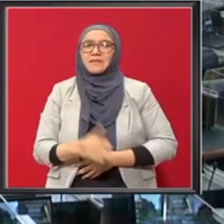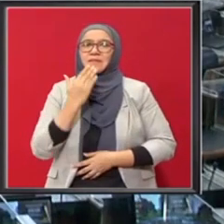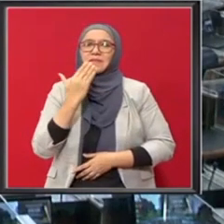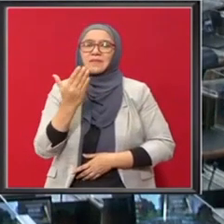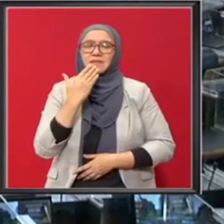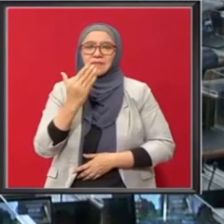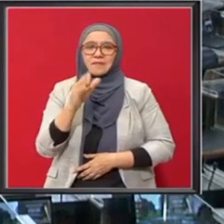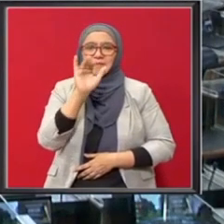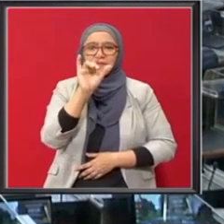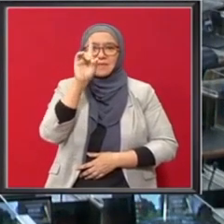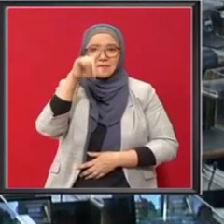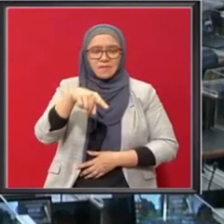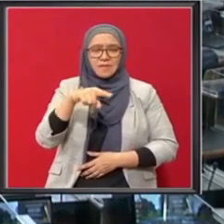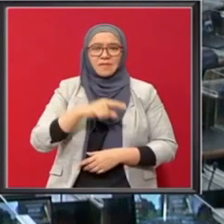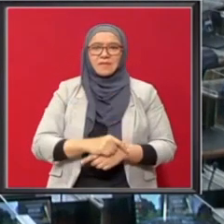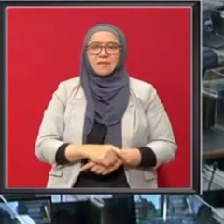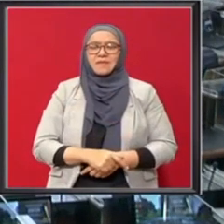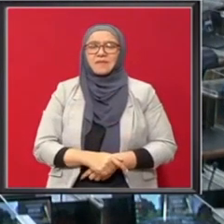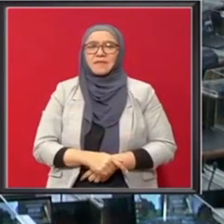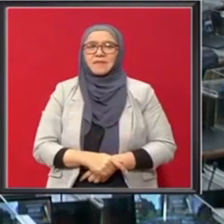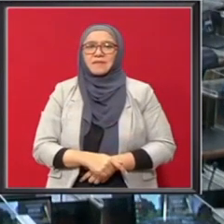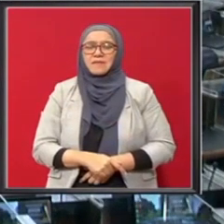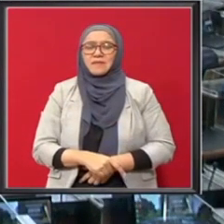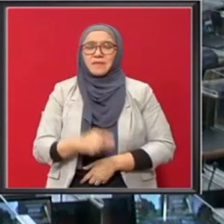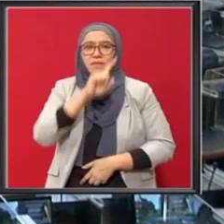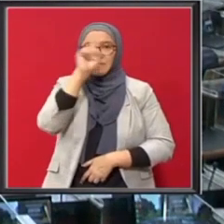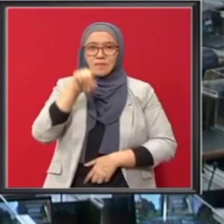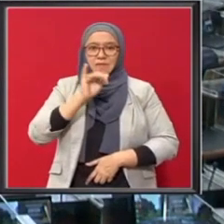Tuan foto Budiman sok Langsa nomor satu